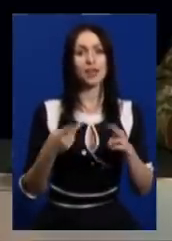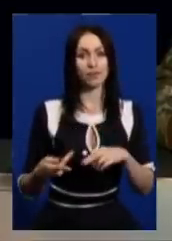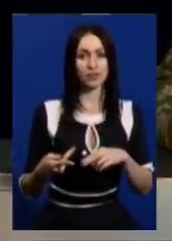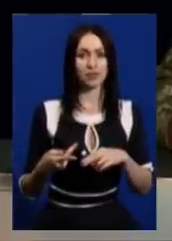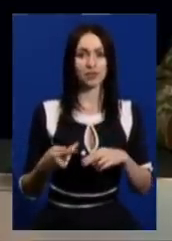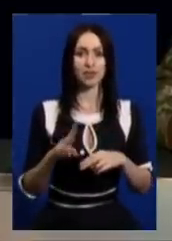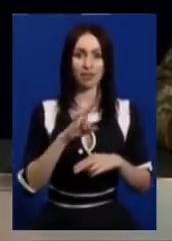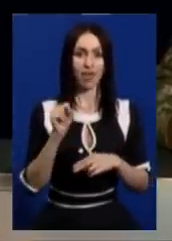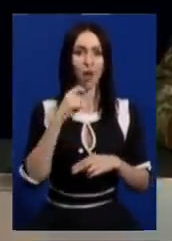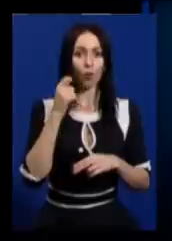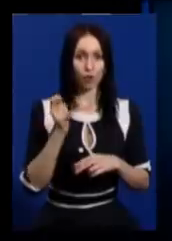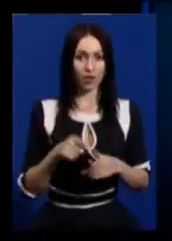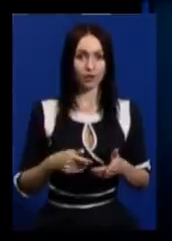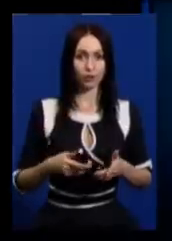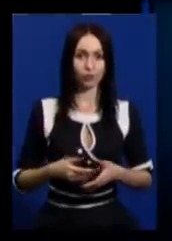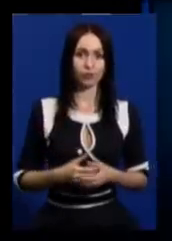перевестись на Украину.